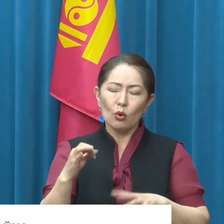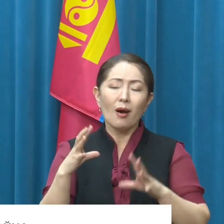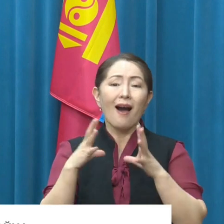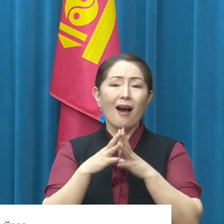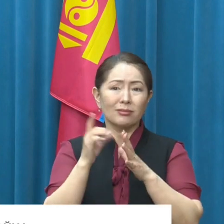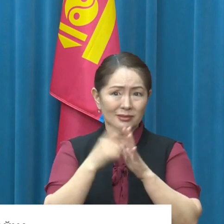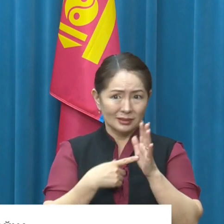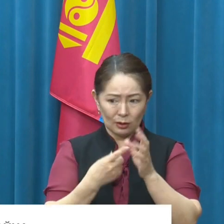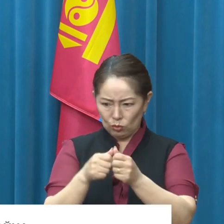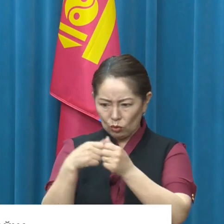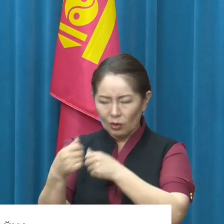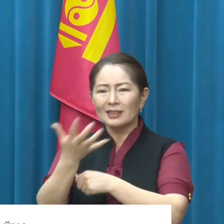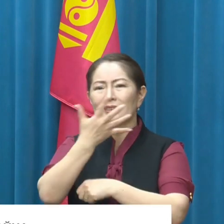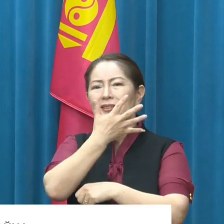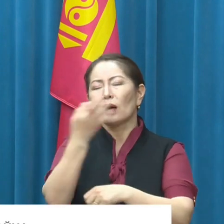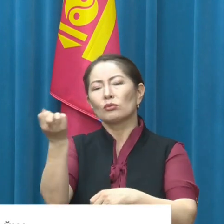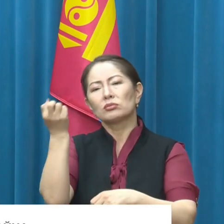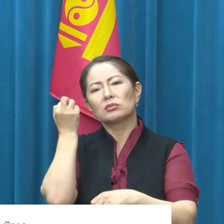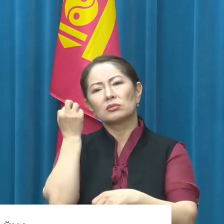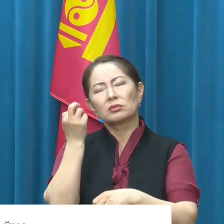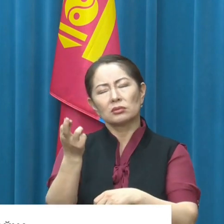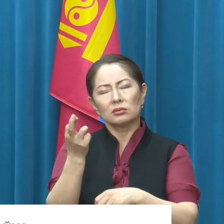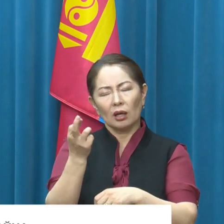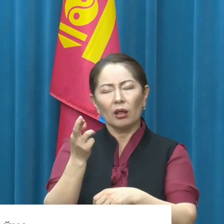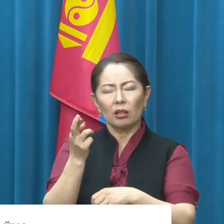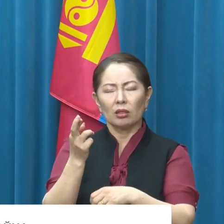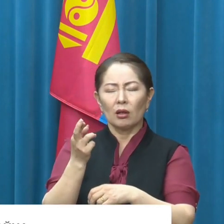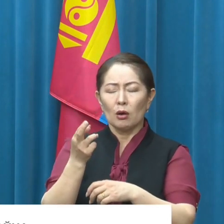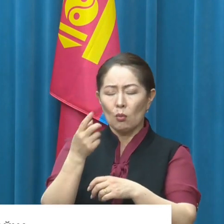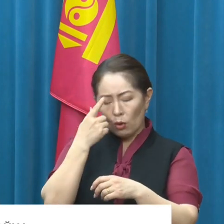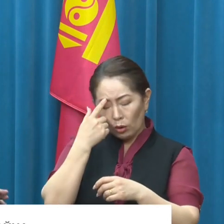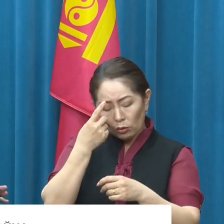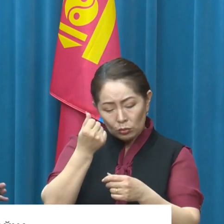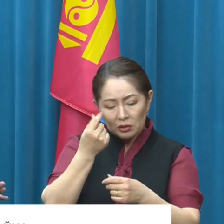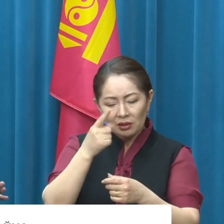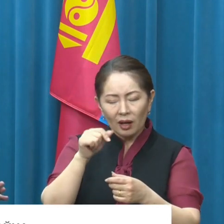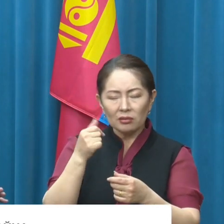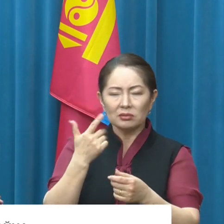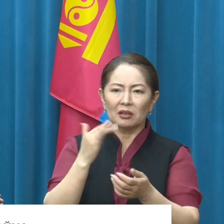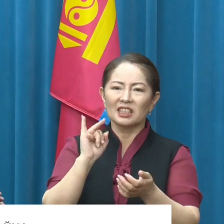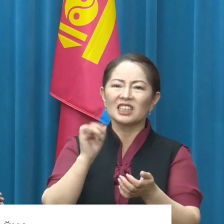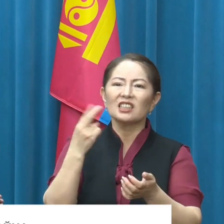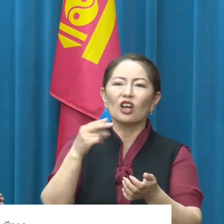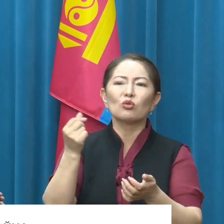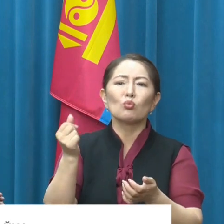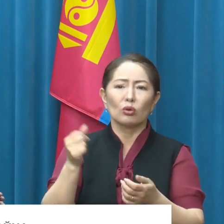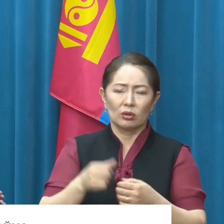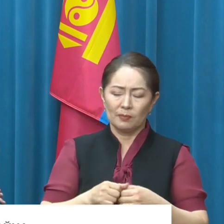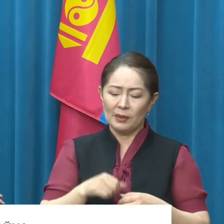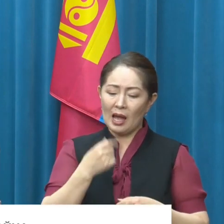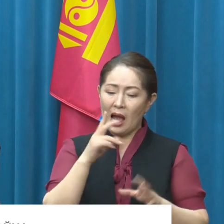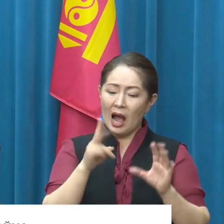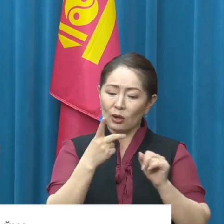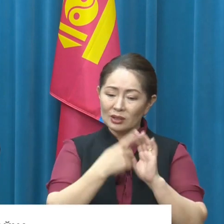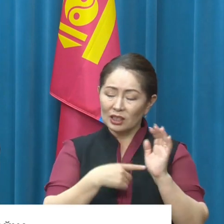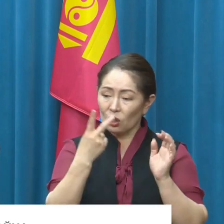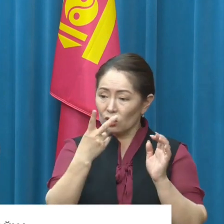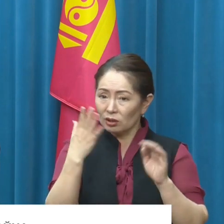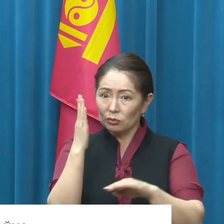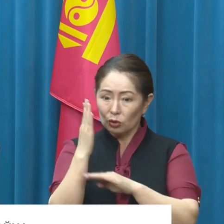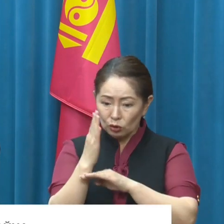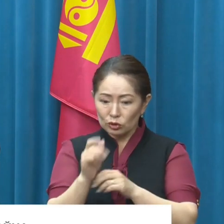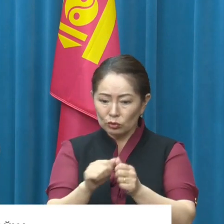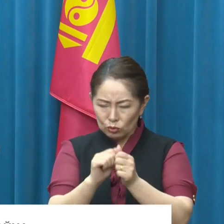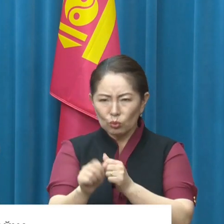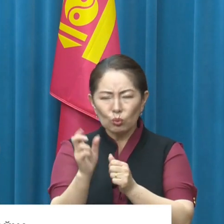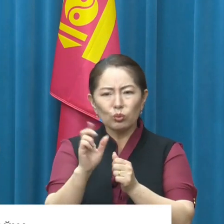$500 сая бонд. За энэ төгрөгөөр бол 1.5 их найд байдаг. За мөн 12 сарын 25-нд төлөгдөх самбар бонд байгаа. За тэр нь